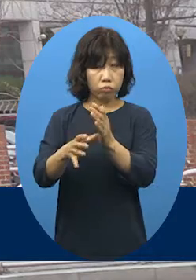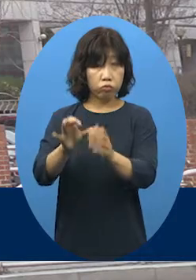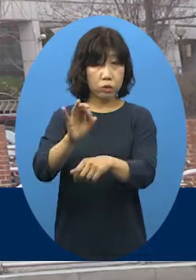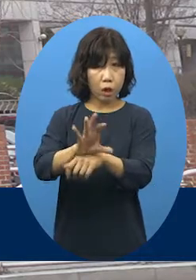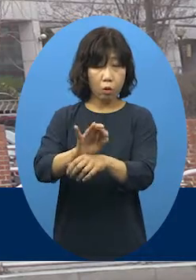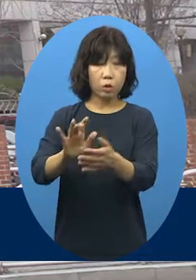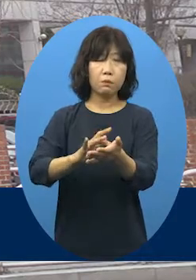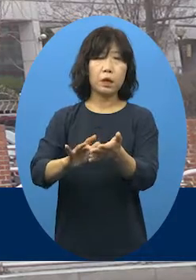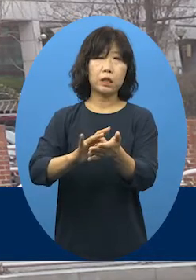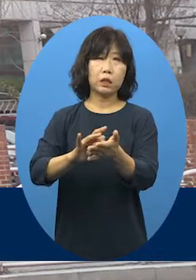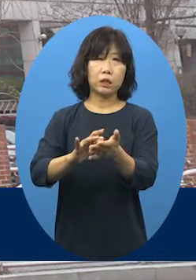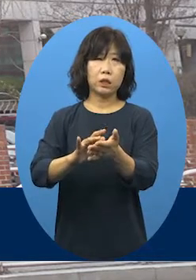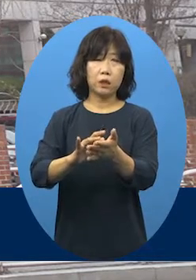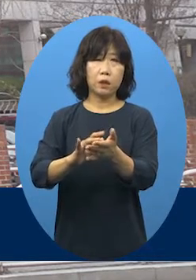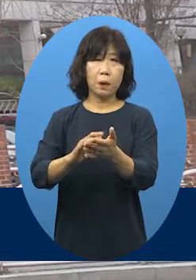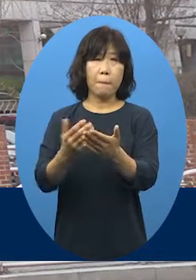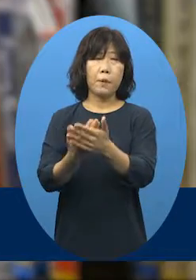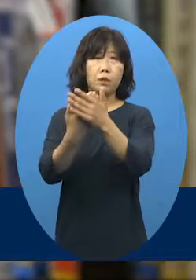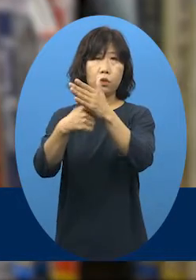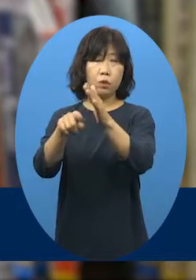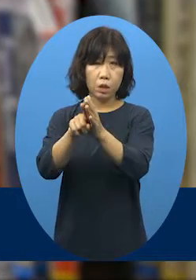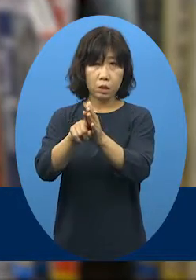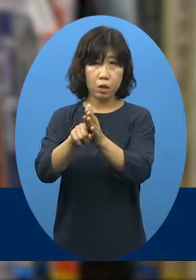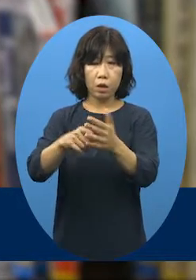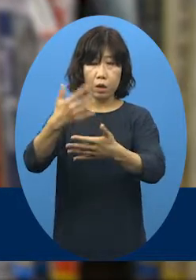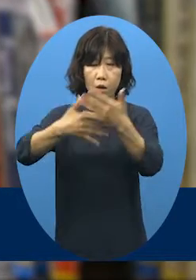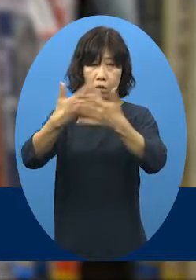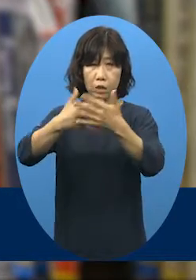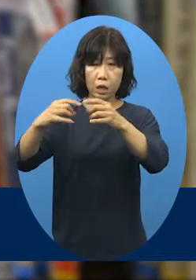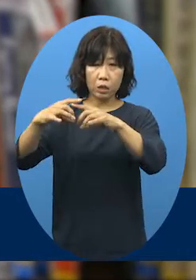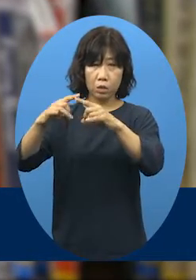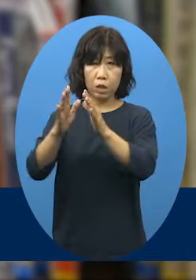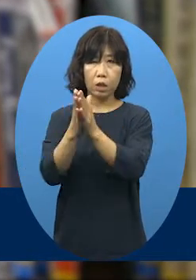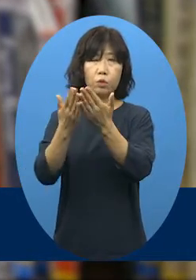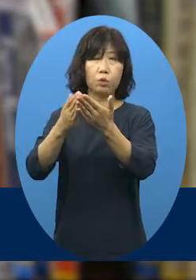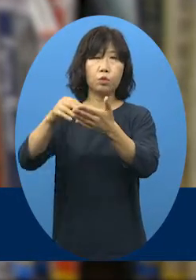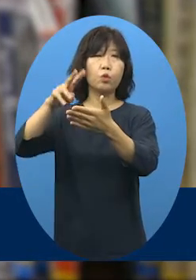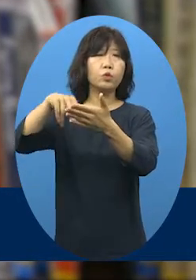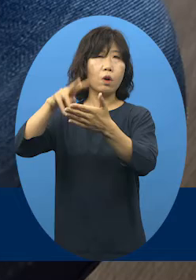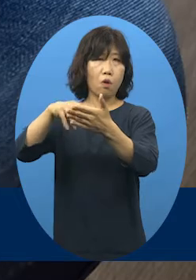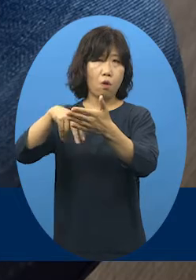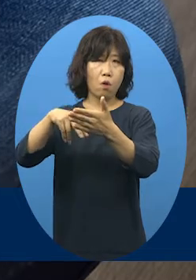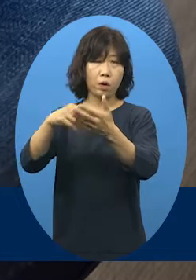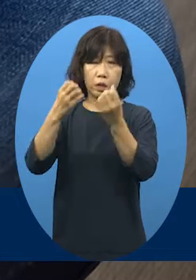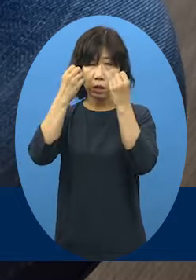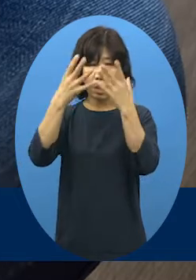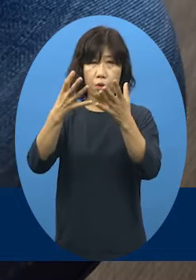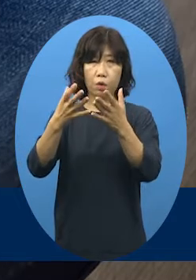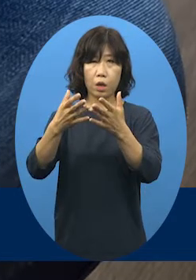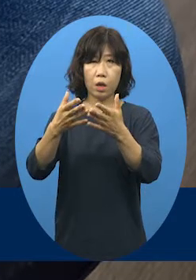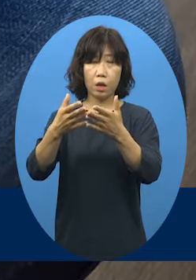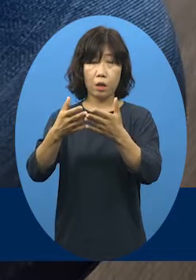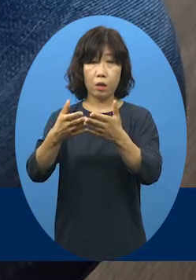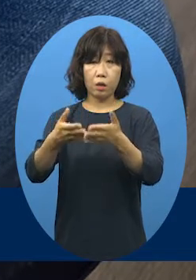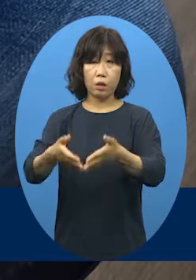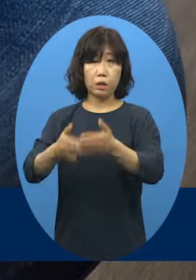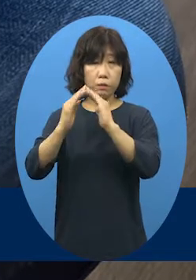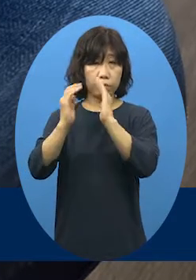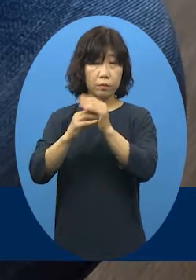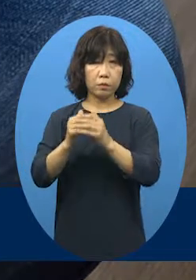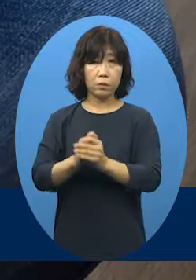택트 시대에 대응하고 스마트 교육 인프라 선진화 를 위해 영상미디어 전자도서관 구축 지원 사업을 새롭게